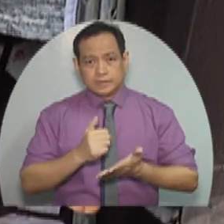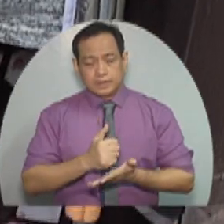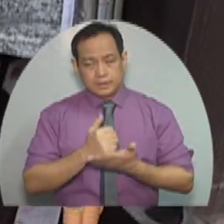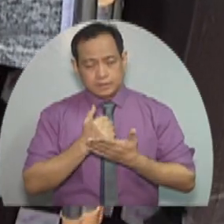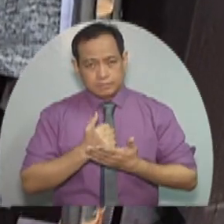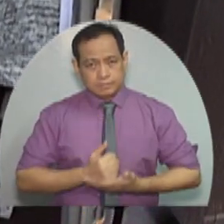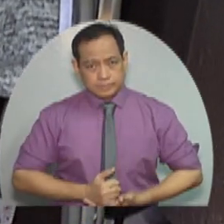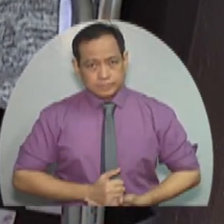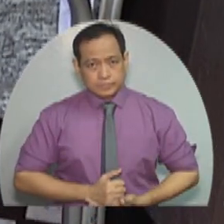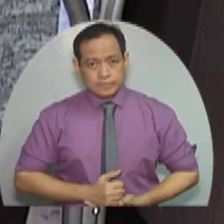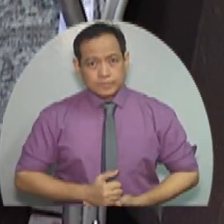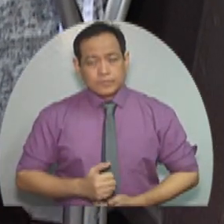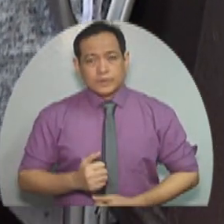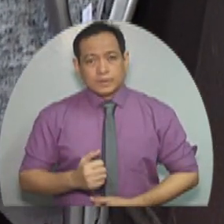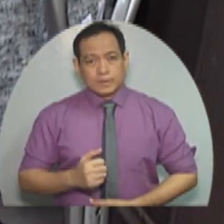sa mga